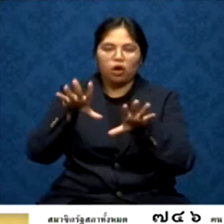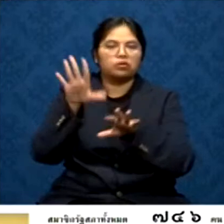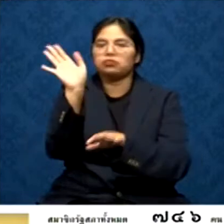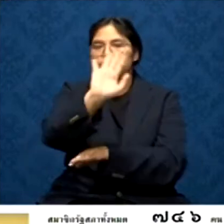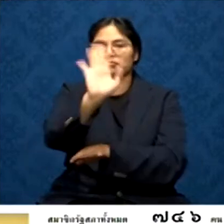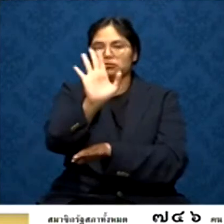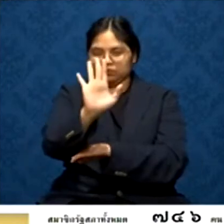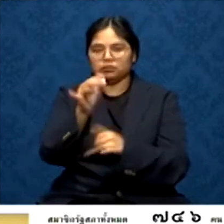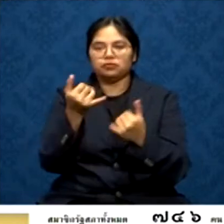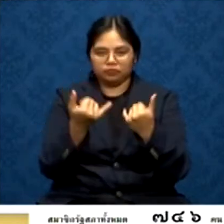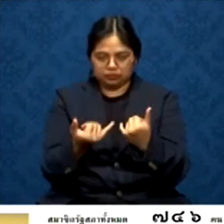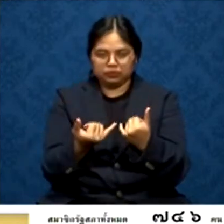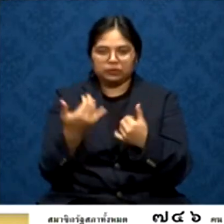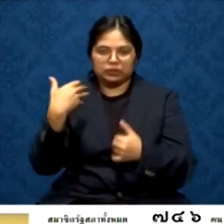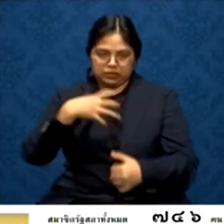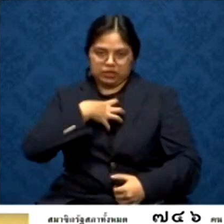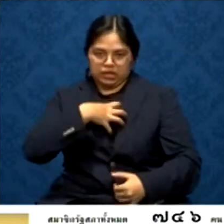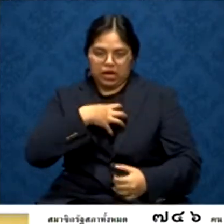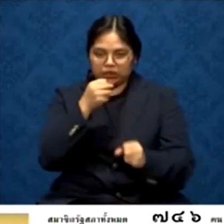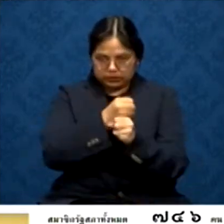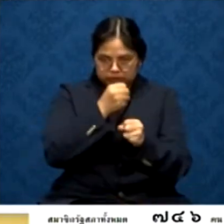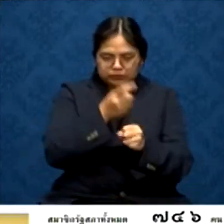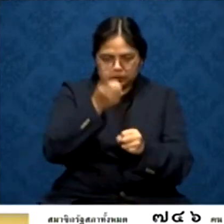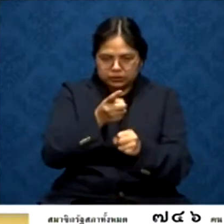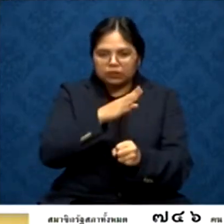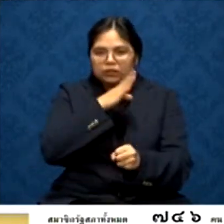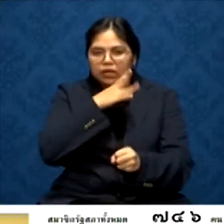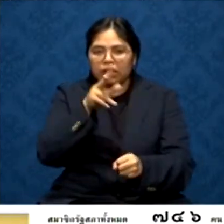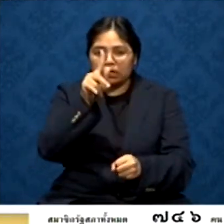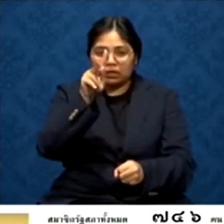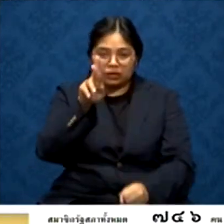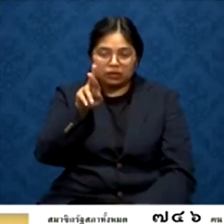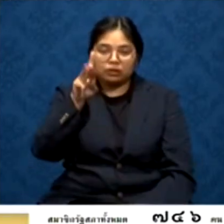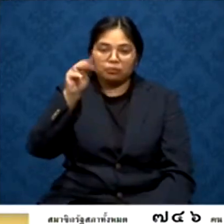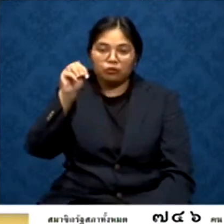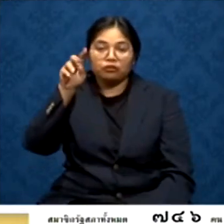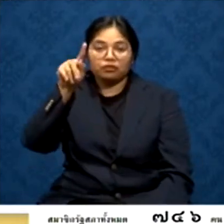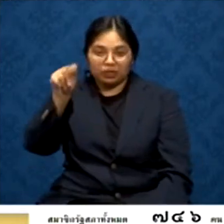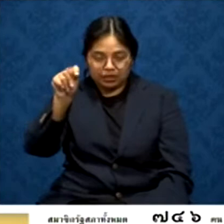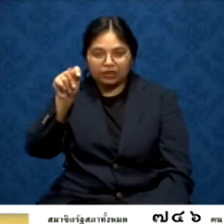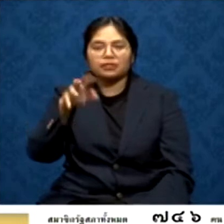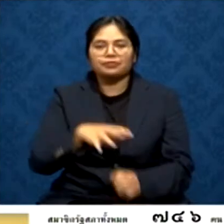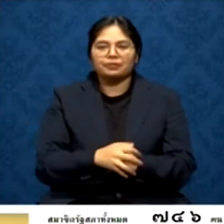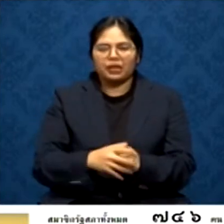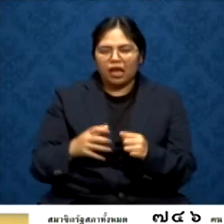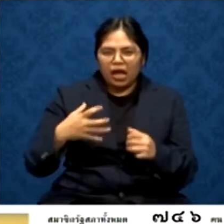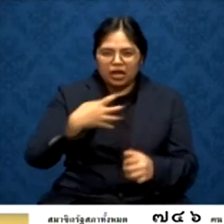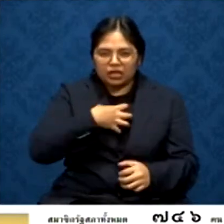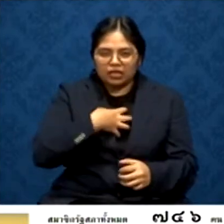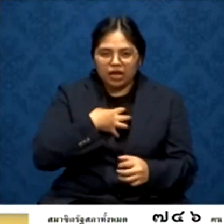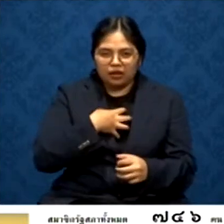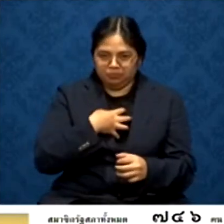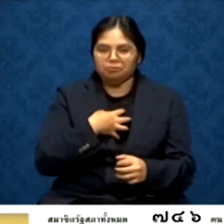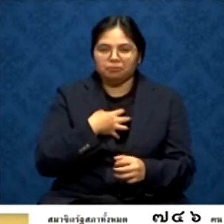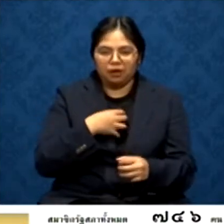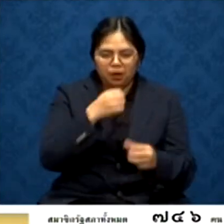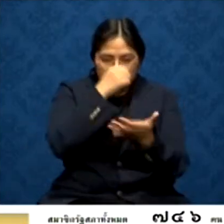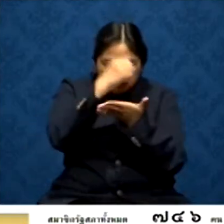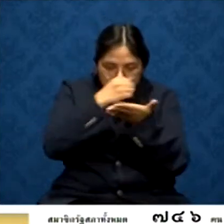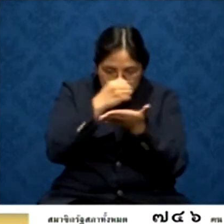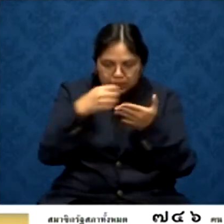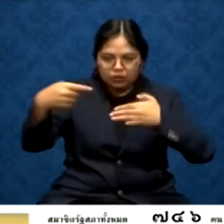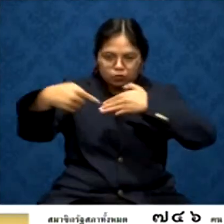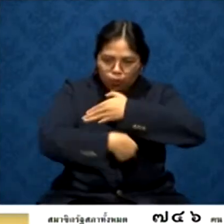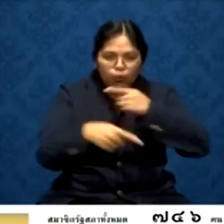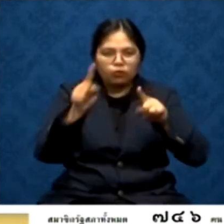ายกรัฐมนตรีมีความจริงใจต่อการปราบปรามทุจริตคอร์รัปชันและยาเสพติดสิ่งที่ท่านต้อง